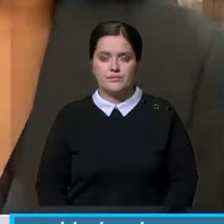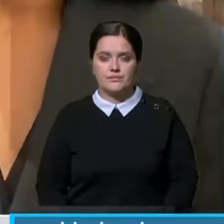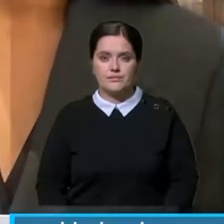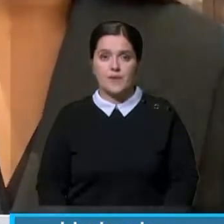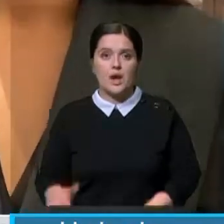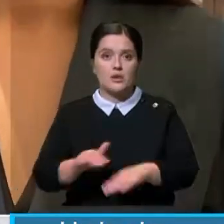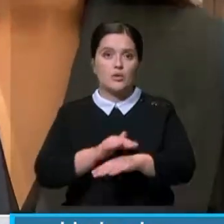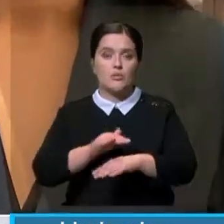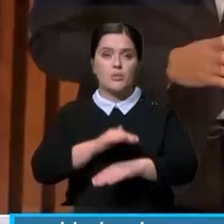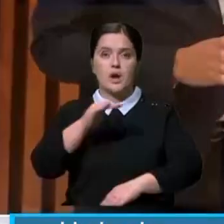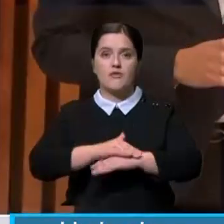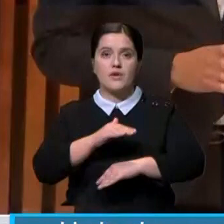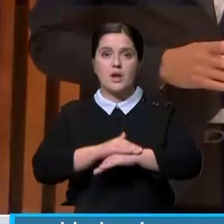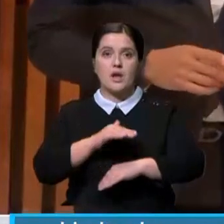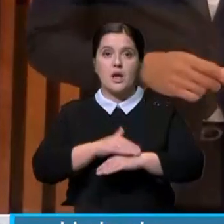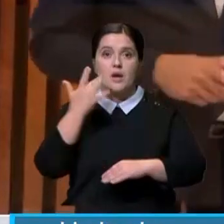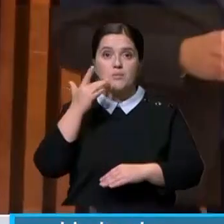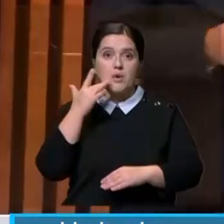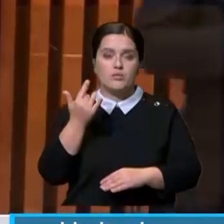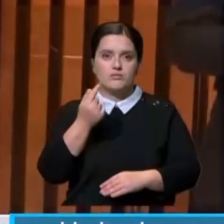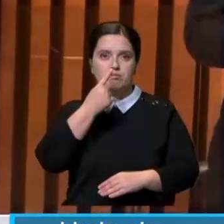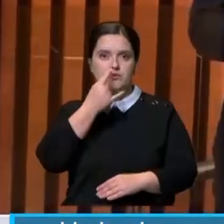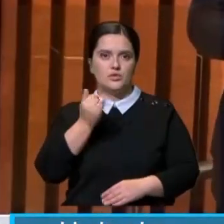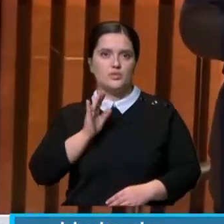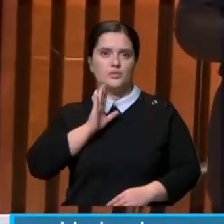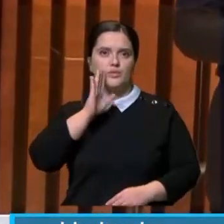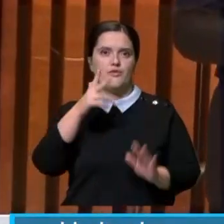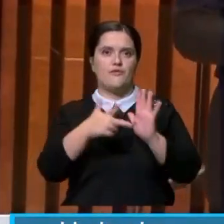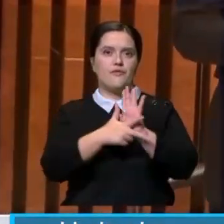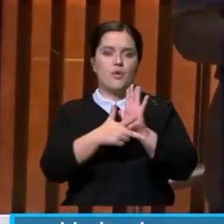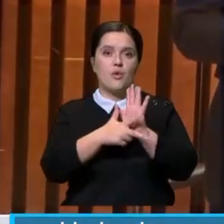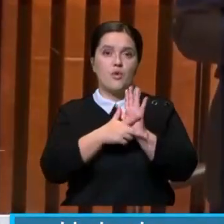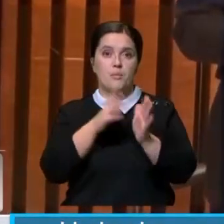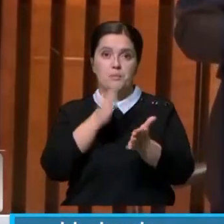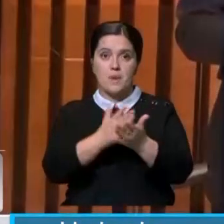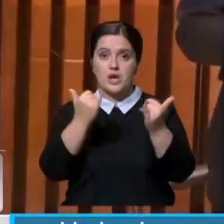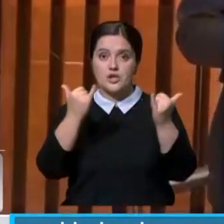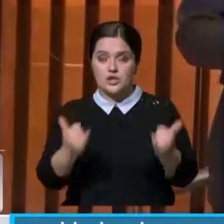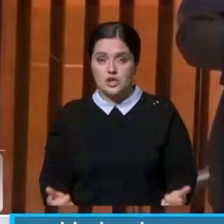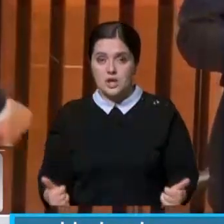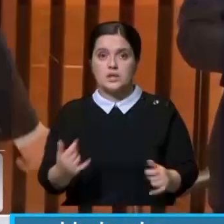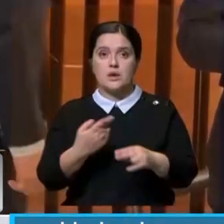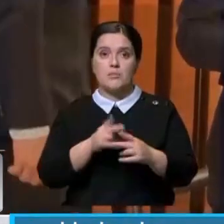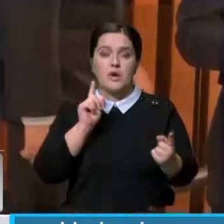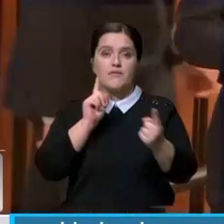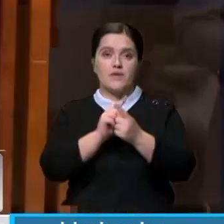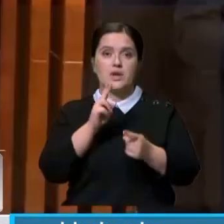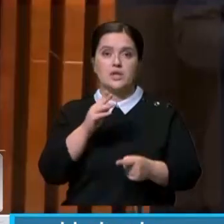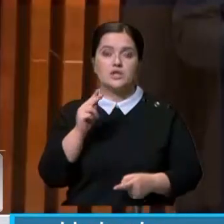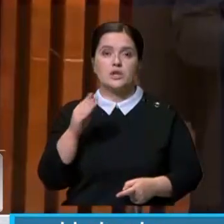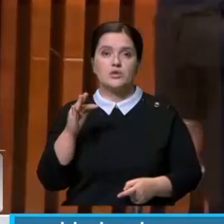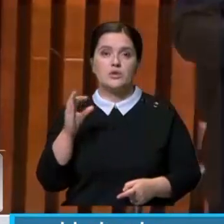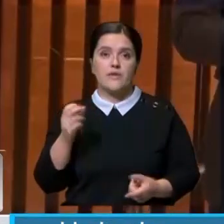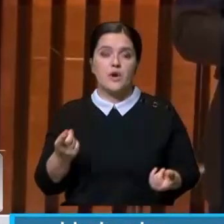Добрый вечер, студия. Но в Нью-Йорке день только начинается. У нас 8 утра. Прямо сейчас за этими дверями проходит встреча Касым-Жомарта Токаева